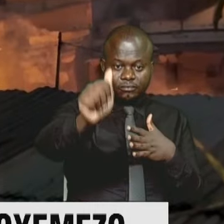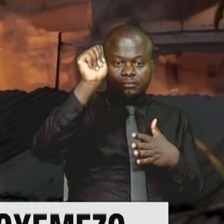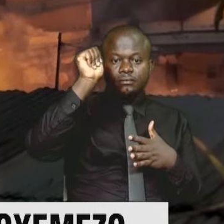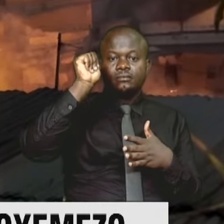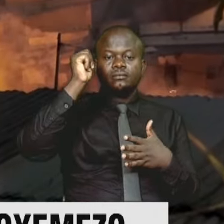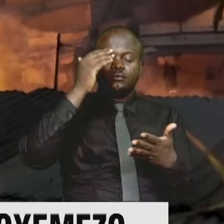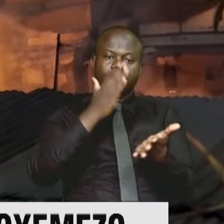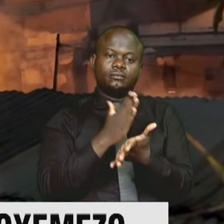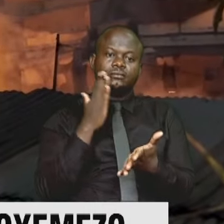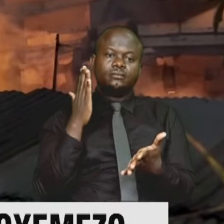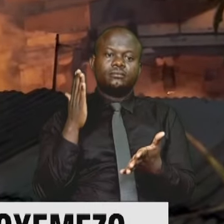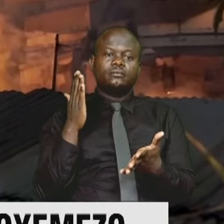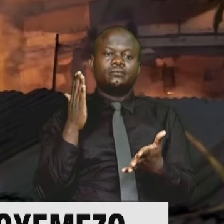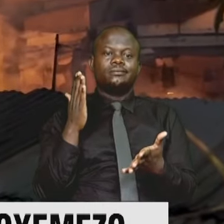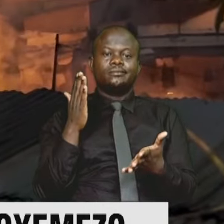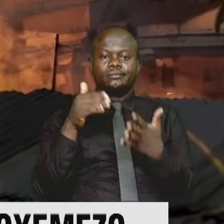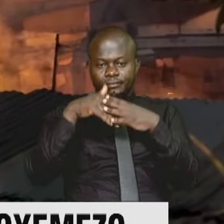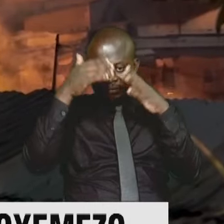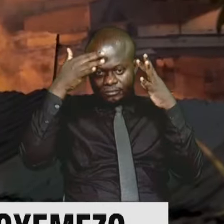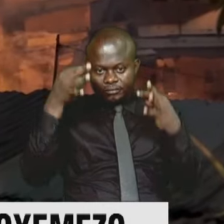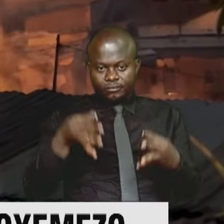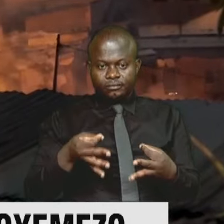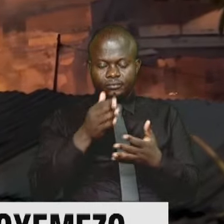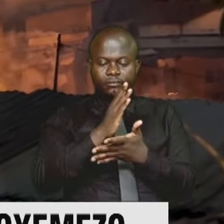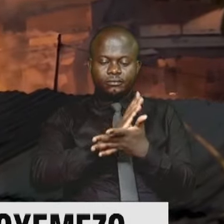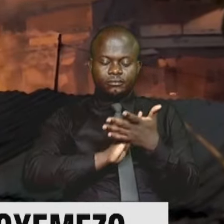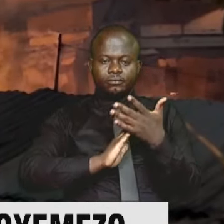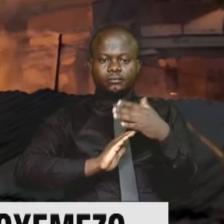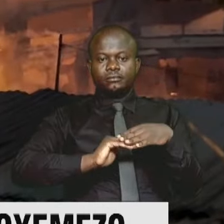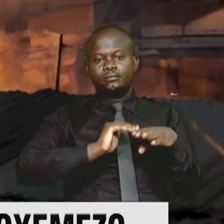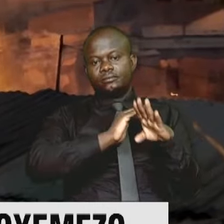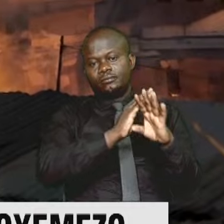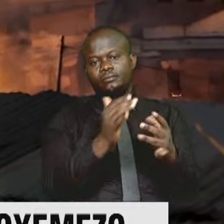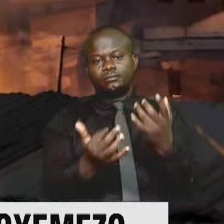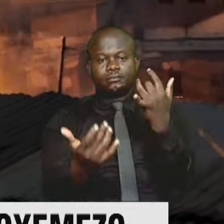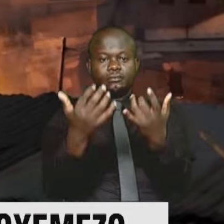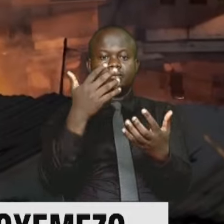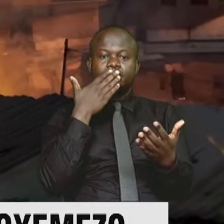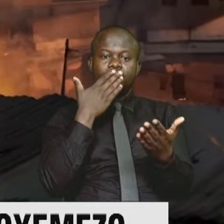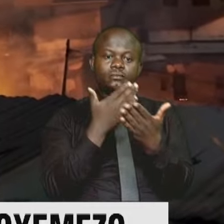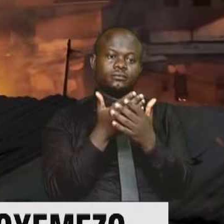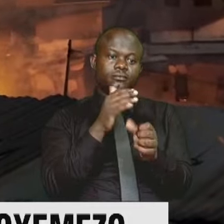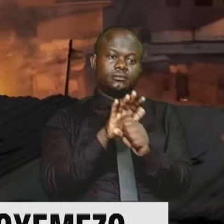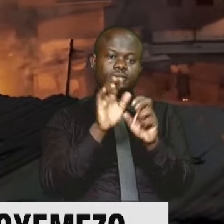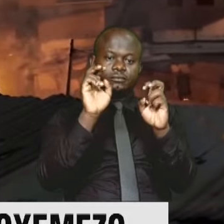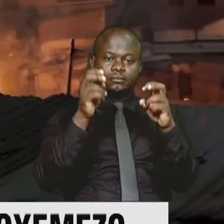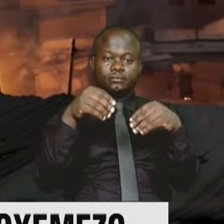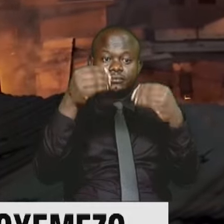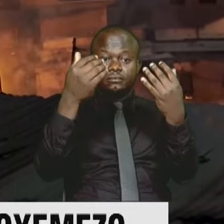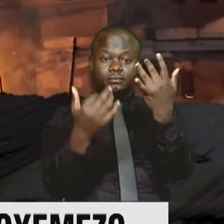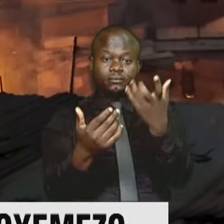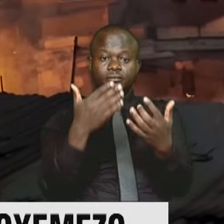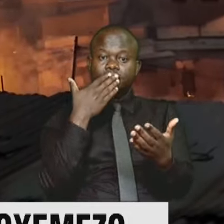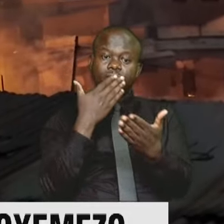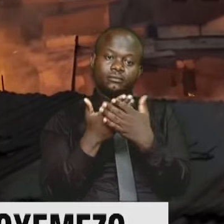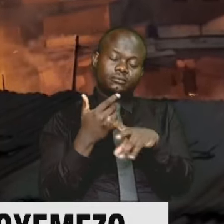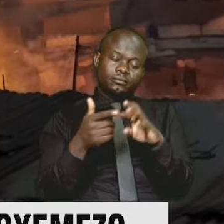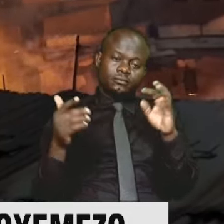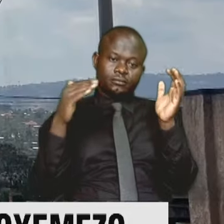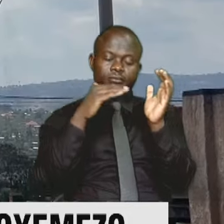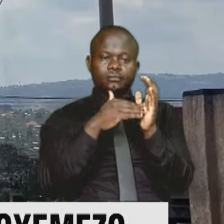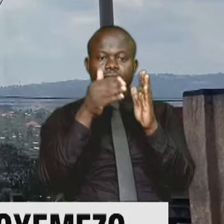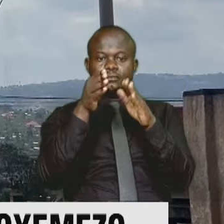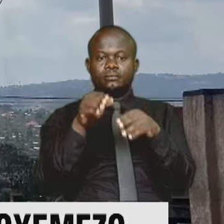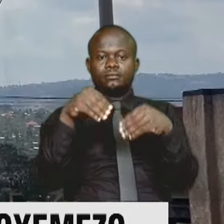cyangwa mu ngamba zimwe zo gukumira izo nkongi ni byiza ko dutanga amashanyarazi ameze neza, ariko noneho